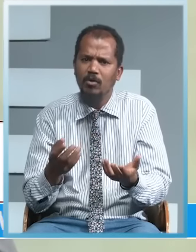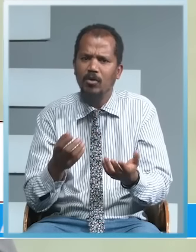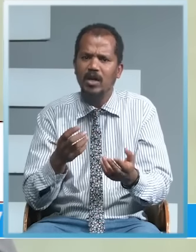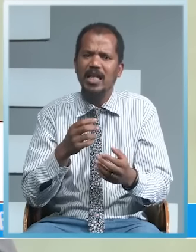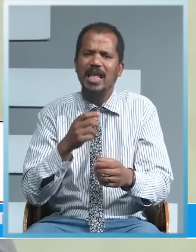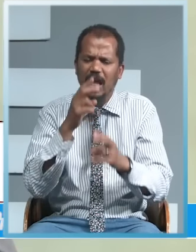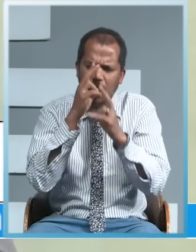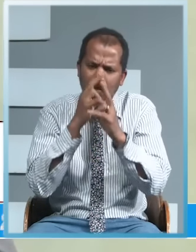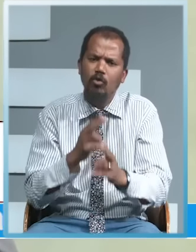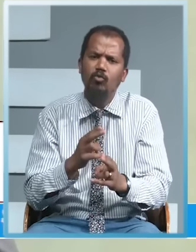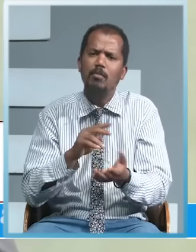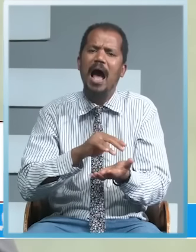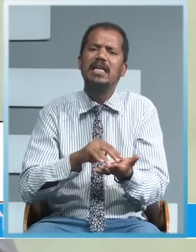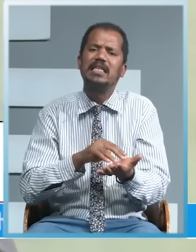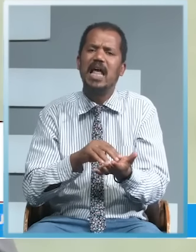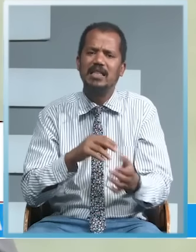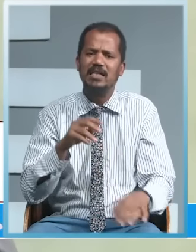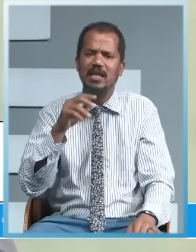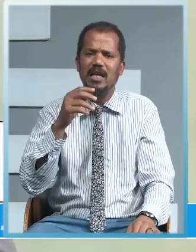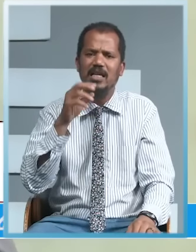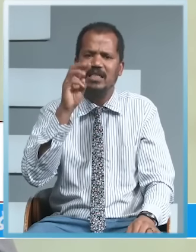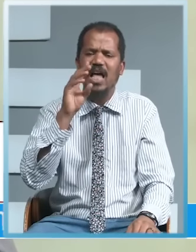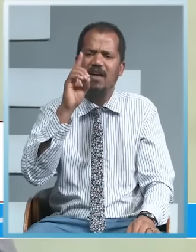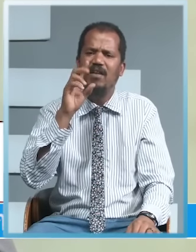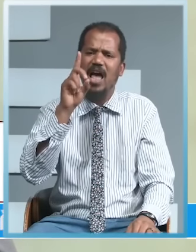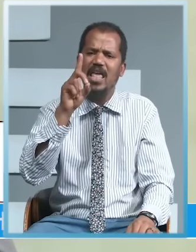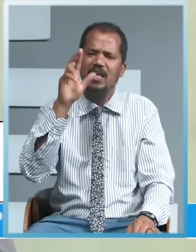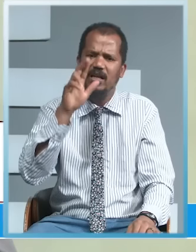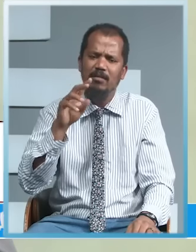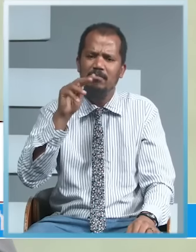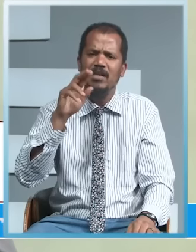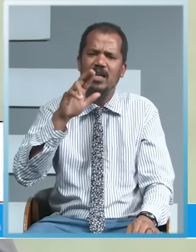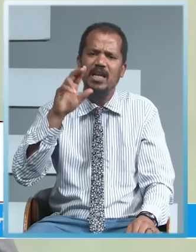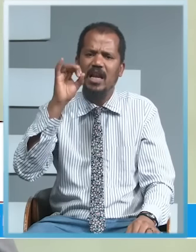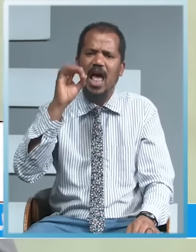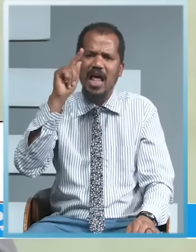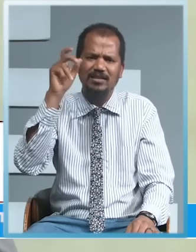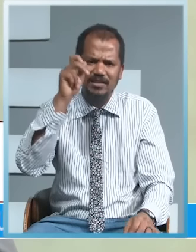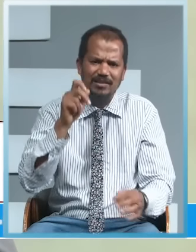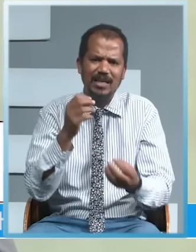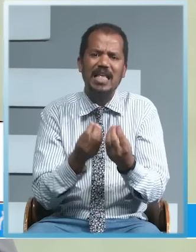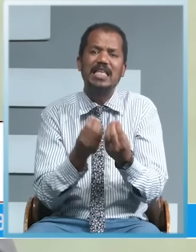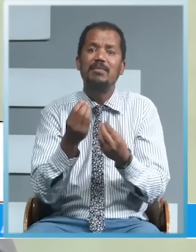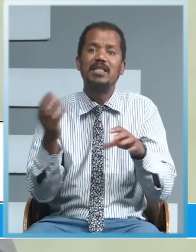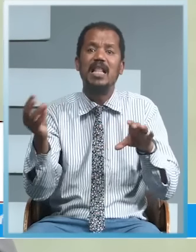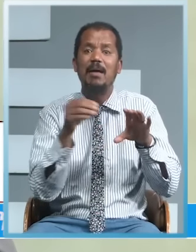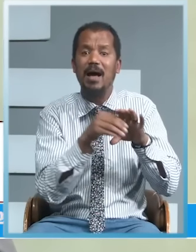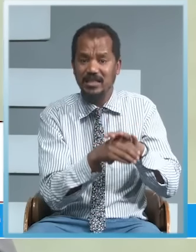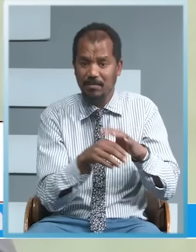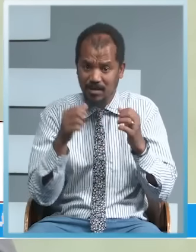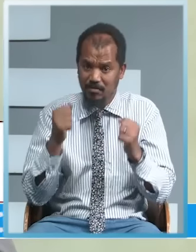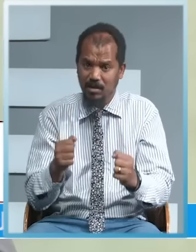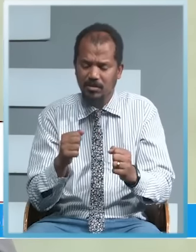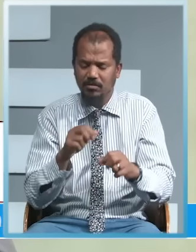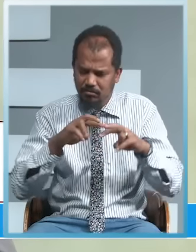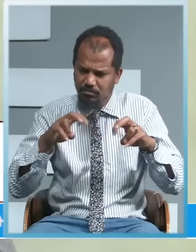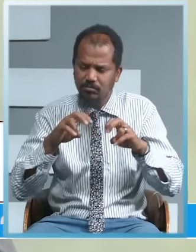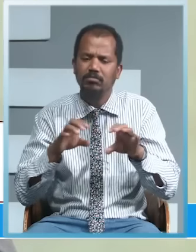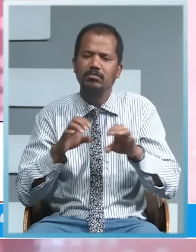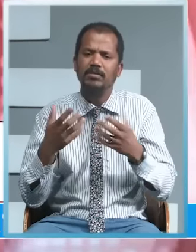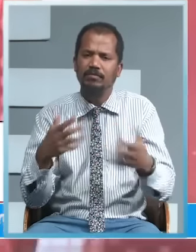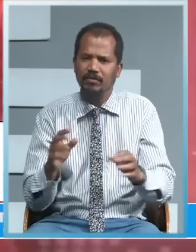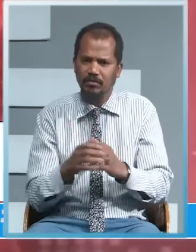የከበሩ ማዕድናትን እንደ ኤሜራልድ፣ ሳፋየር የመሳሰሉትን ማዕድናትን ወደ ግብይት ስርዓቱ ለማስገባት የሚያስችል ጥናቶችን